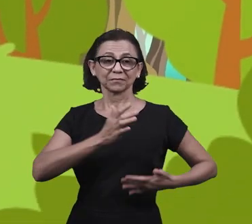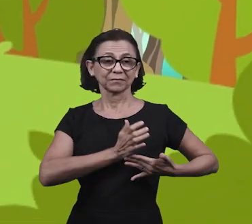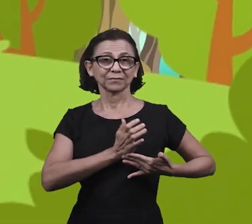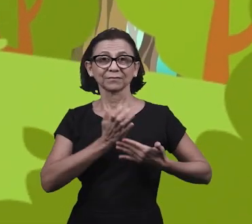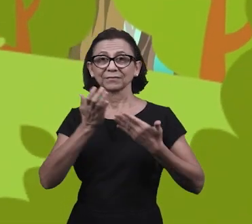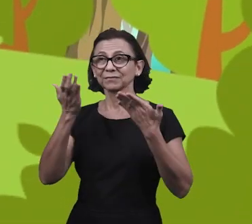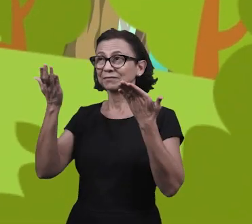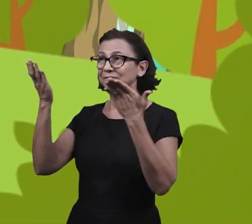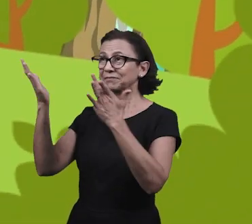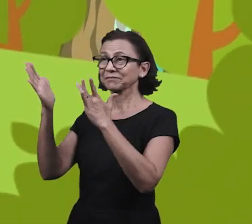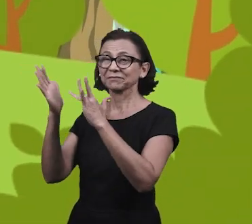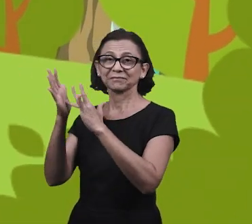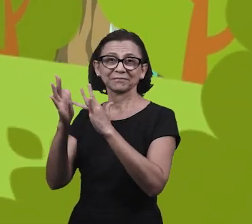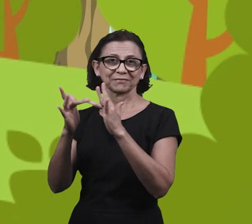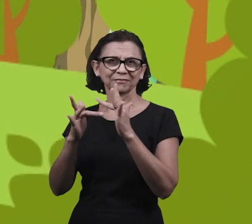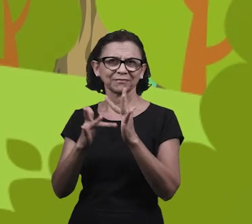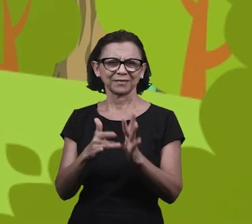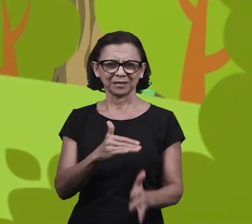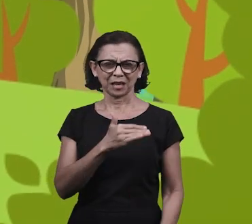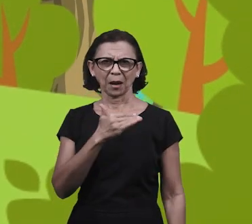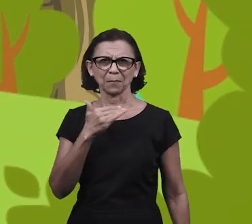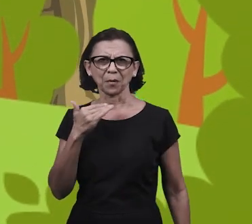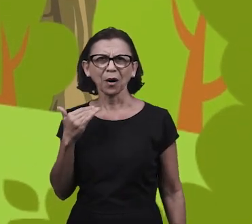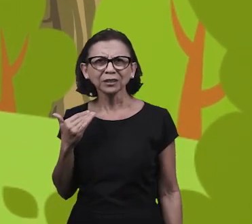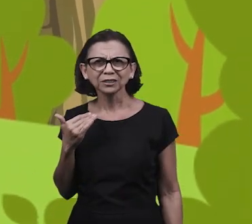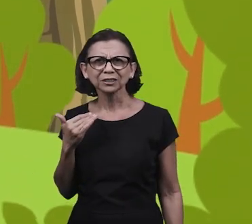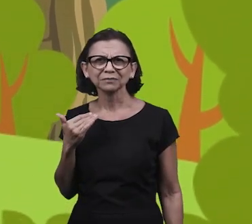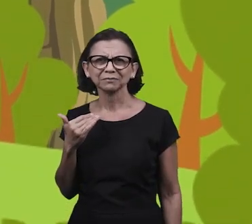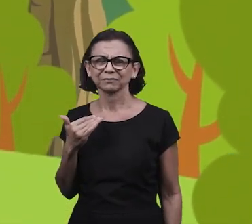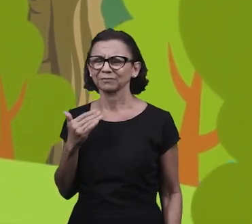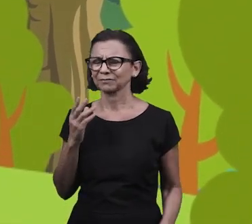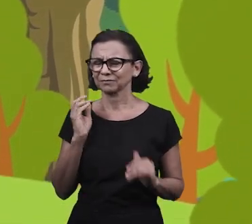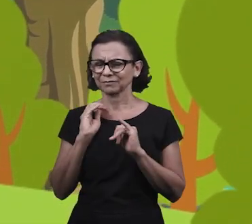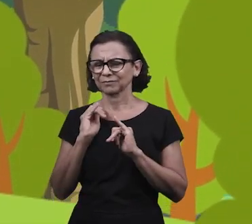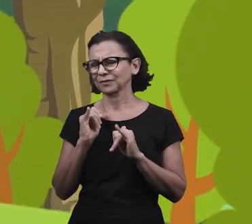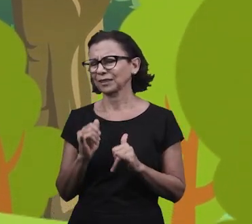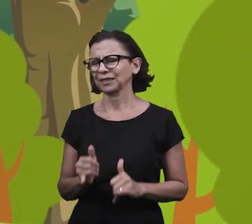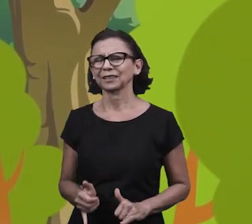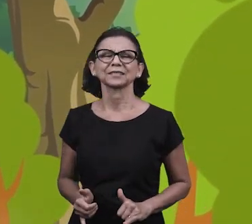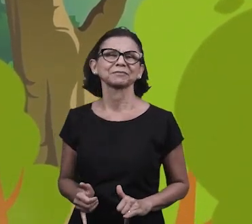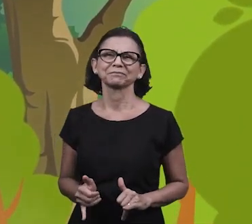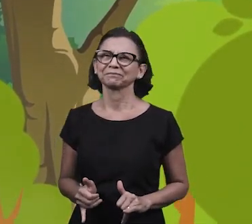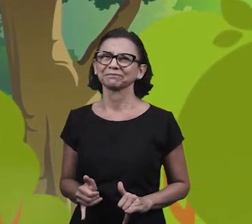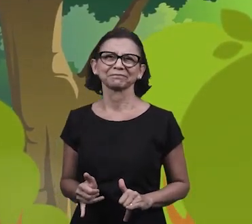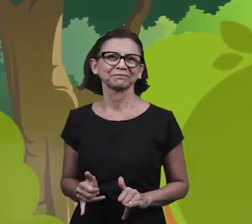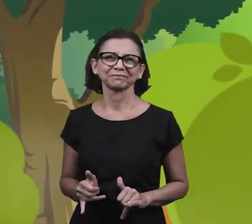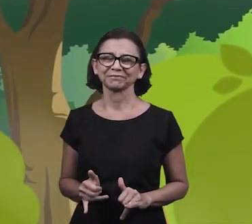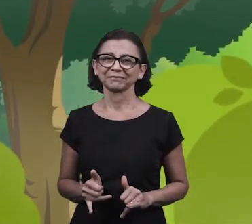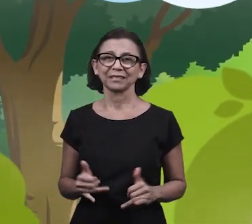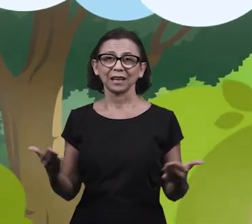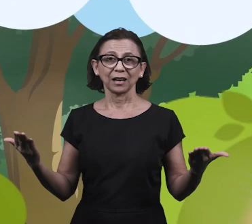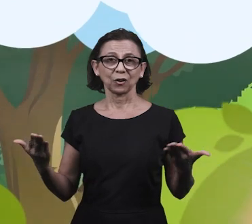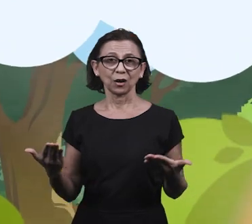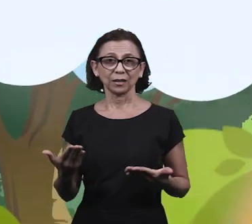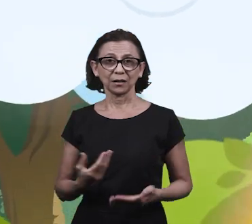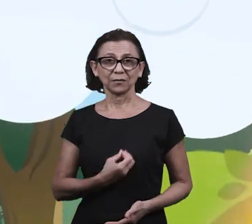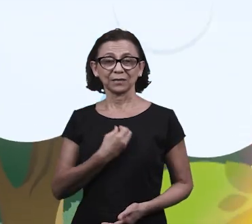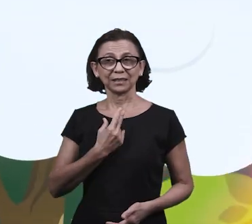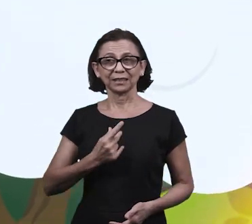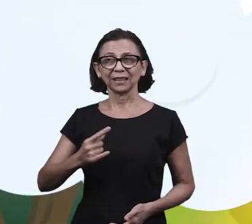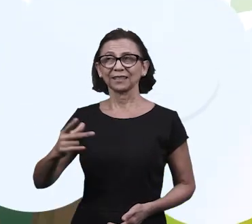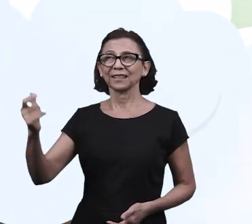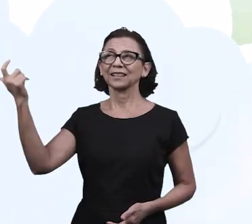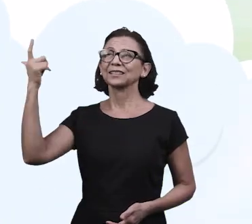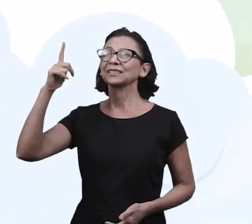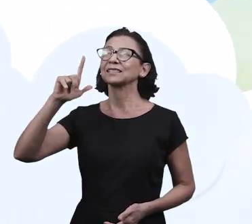meu coração para Jesus. Jamais a morte verei, pois vida